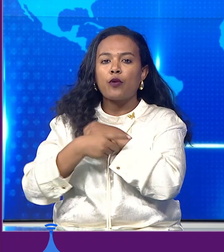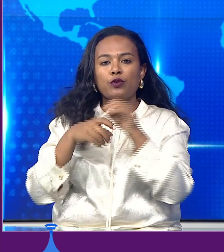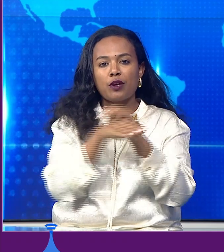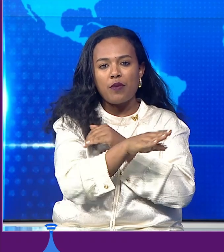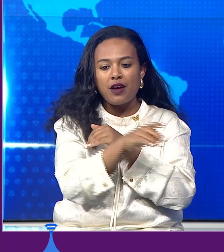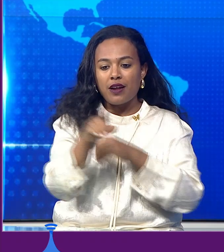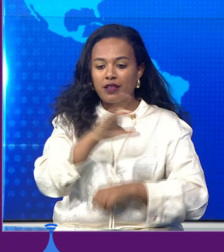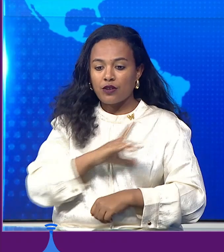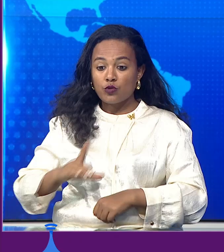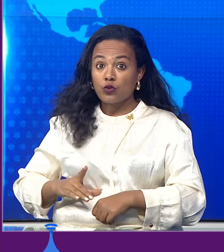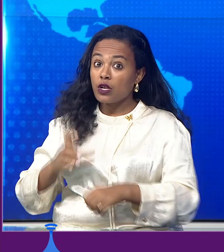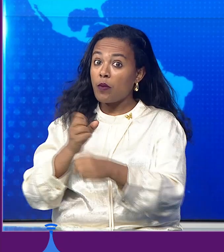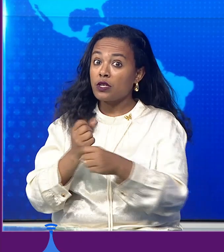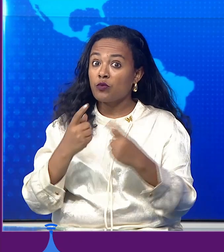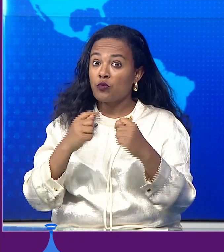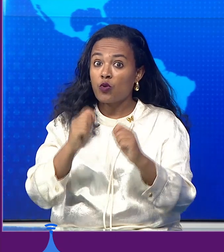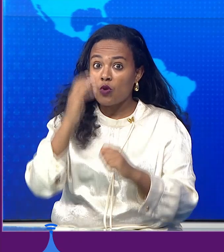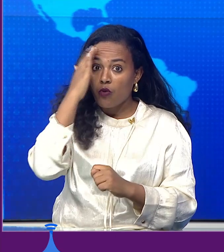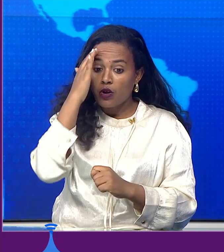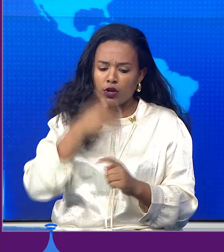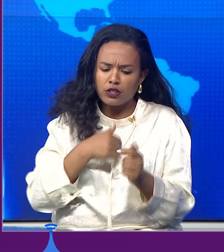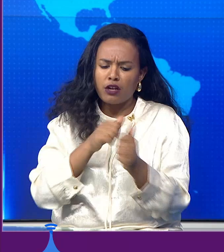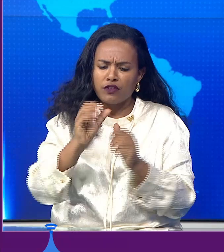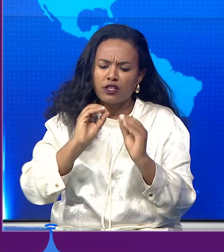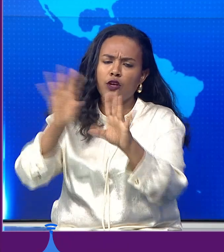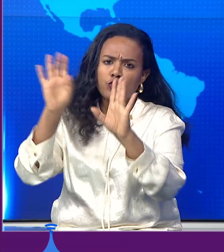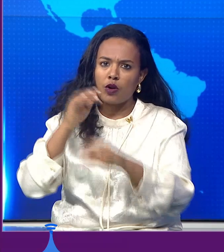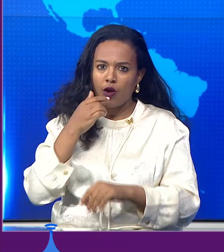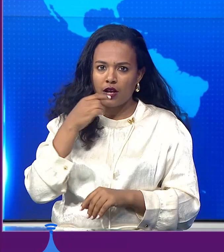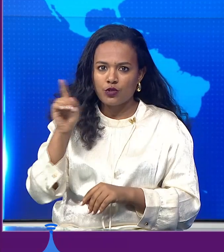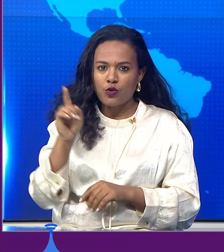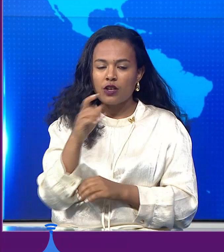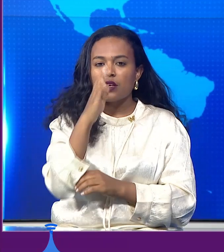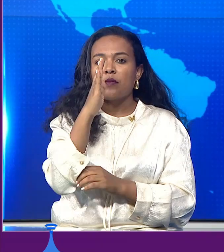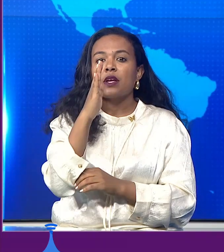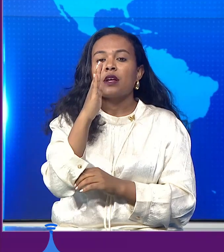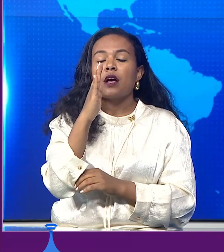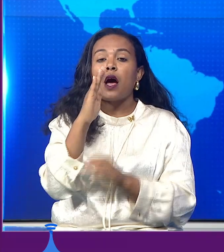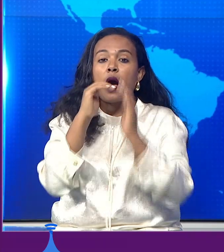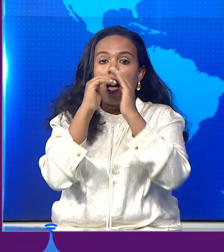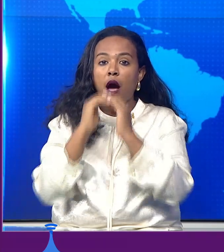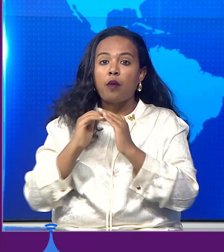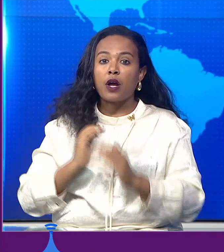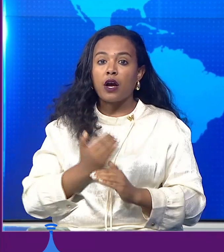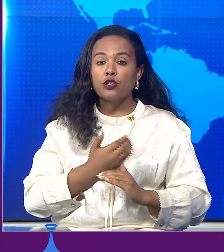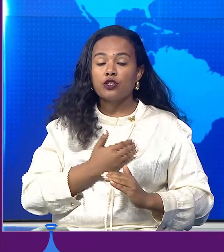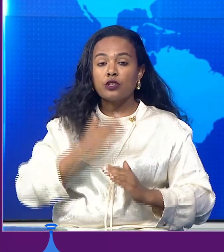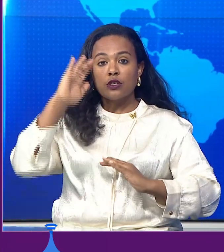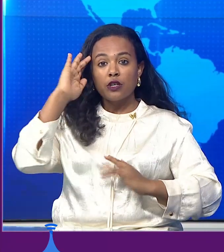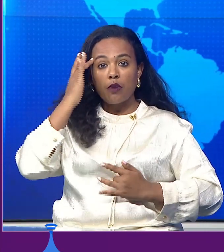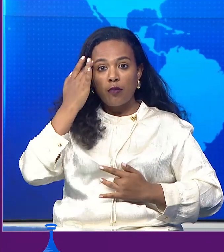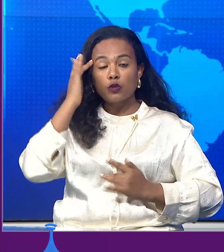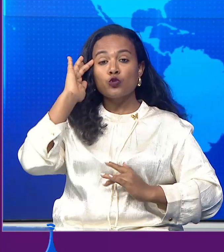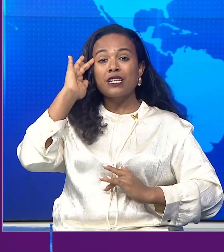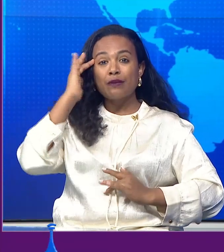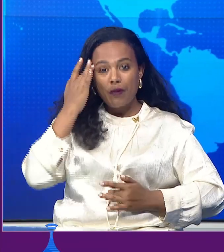ለመያዝ እንደምትመክሩ አውቃለሁ፣ እኔ አሳልፌ እሰጣችኋለሁ። እግዚአብሔር አምላካችን ሕማማቱን ሕማማታችን